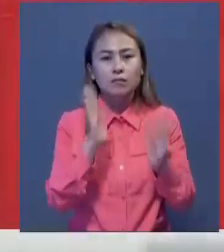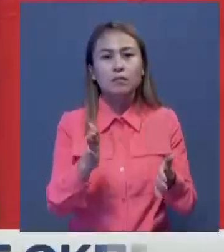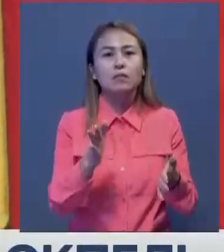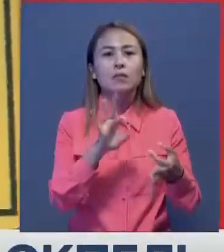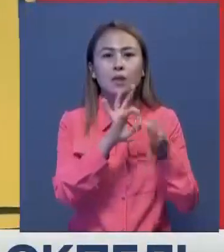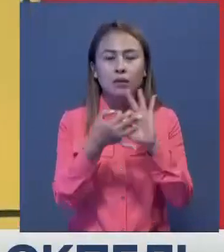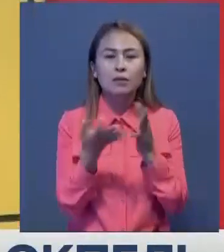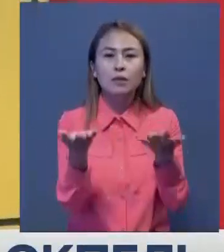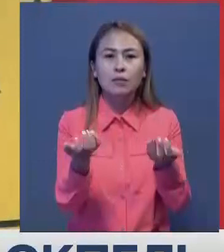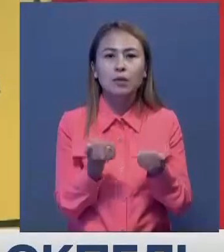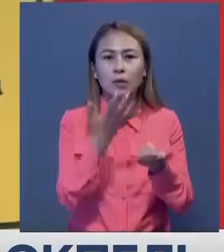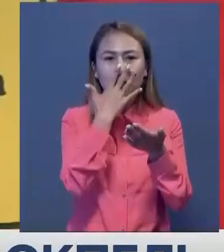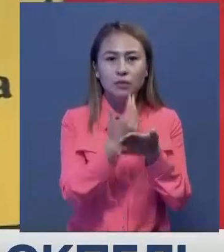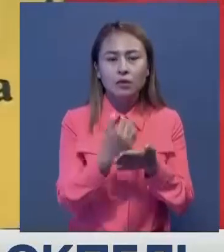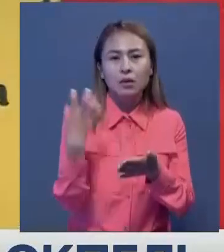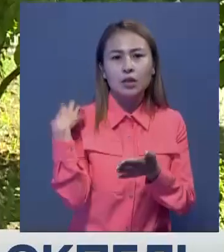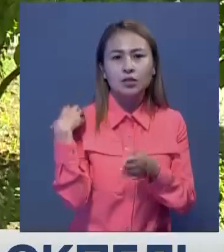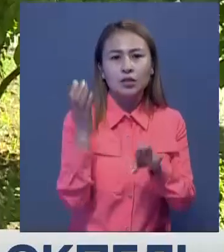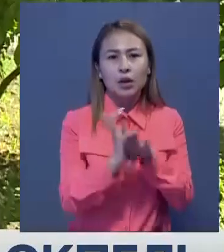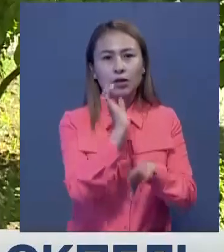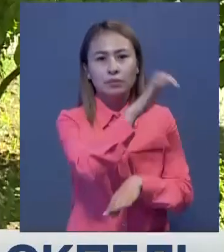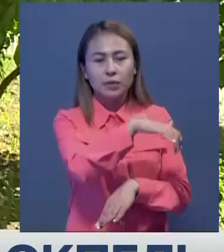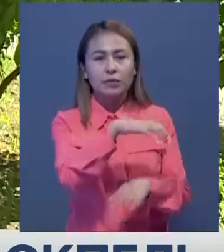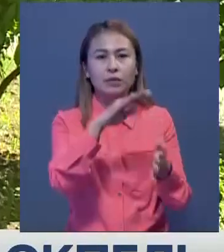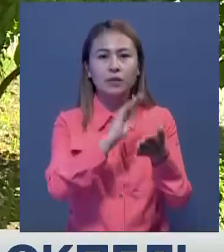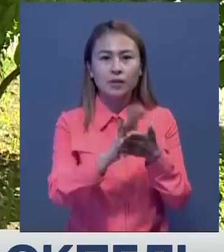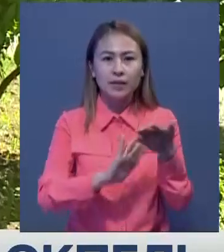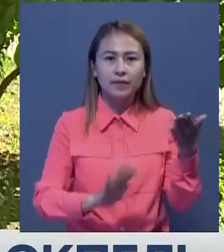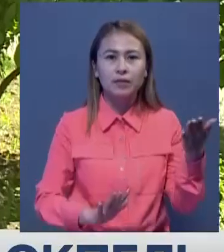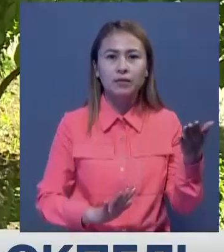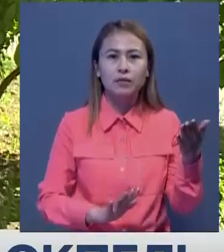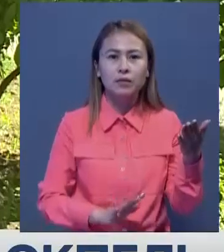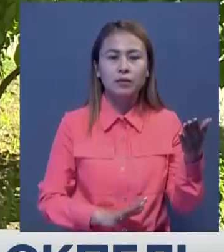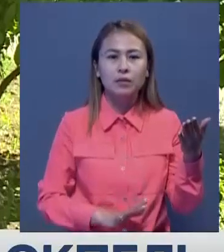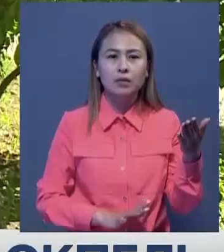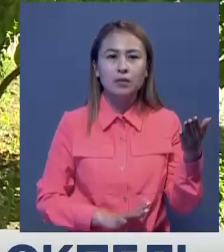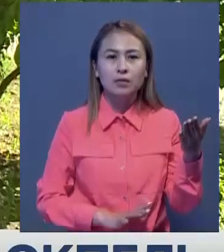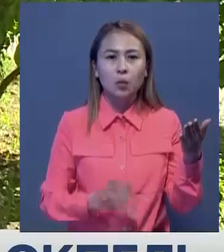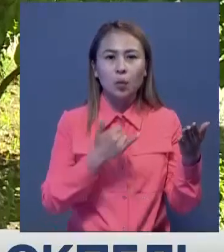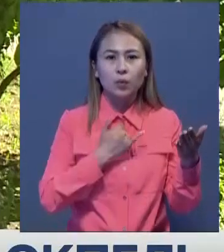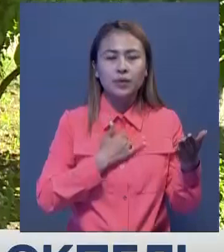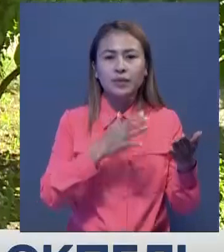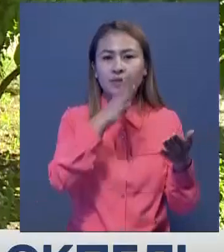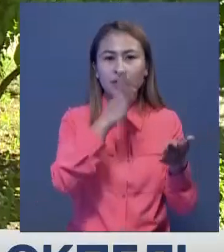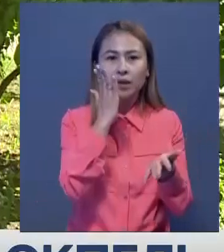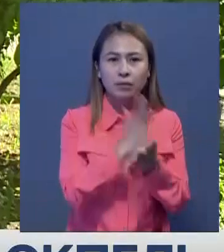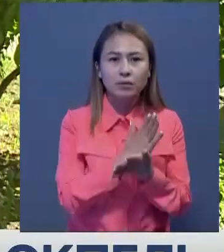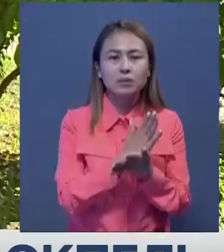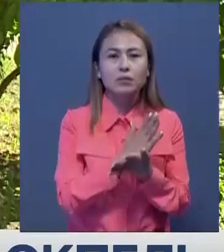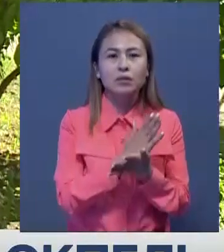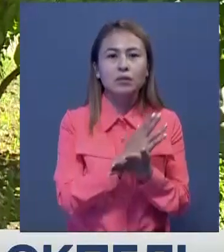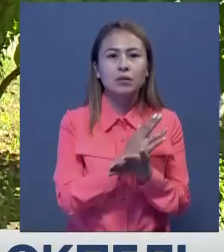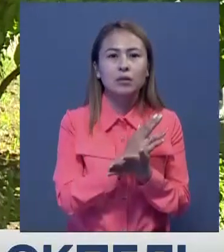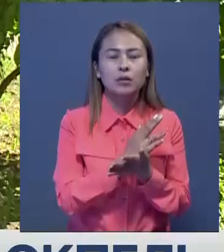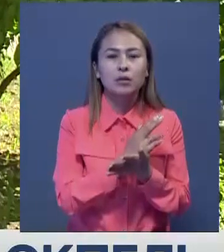алып, өзімнің бастығыма жеткізем оны. Бірінші, екінші, үшінші срочисті. Біздің өзіміздің уақытымыз бар, 10 минуттеген,